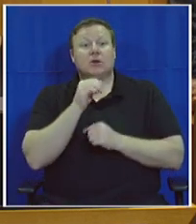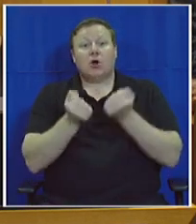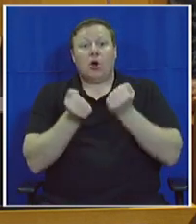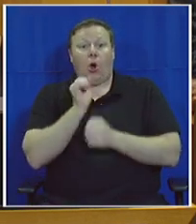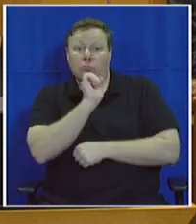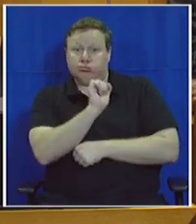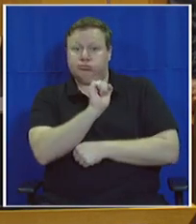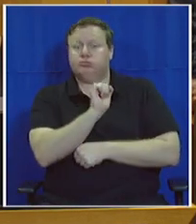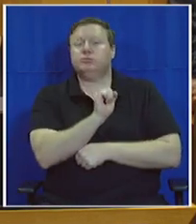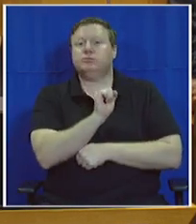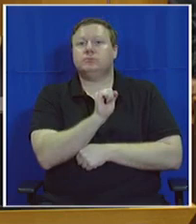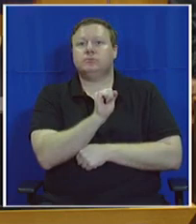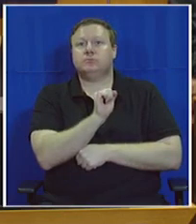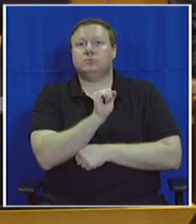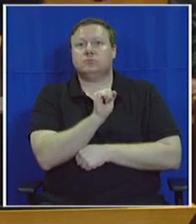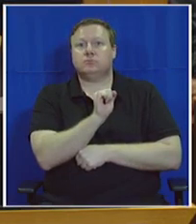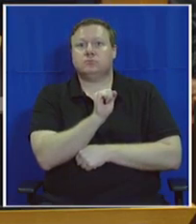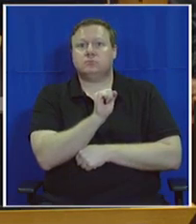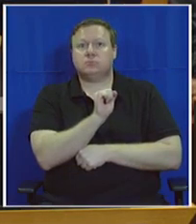uhlongwa sekela mphathiswa